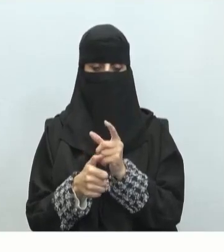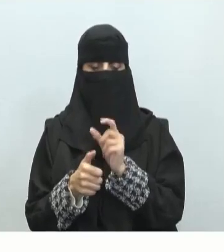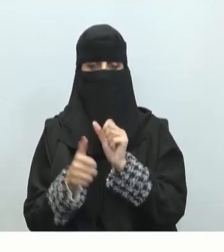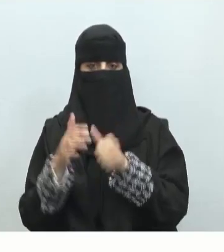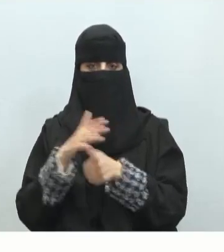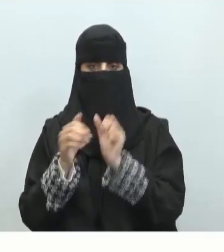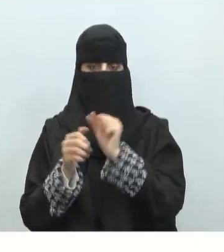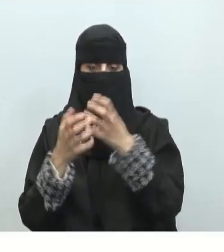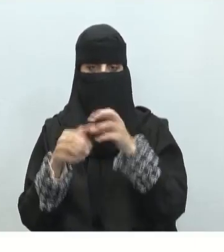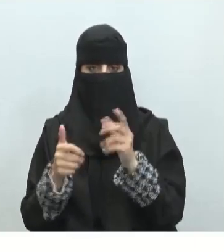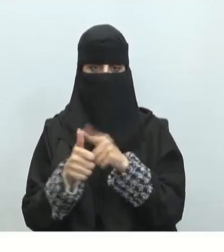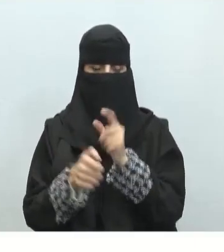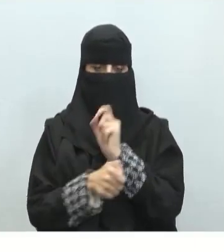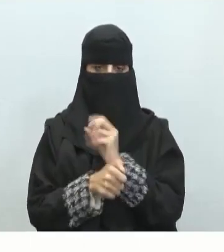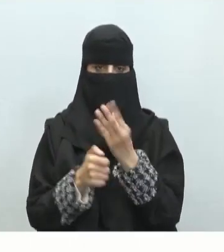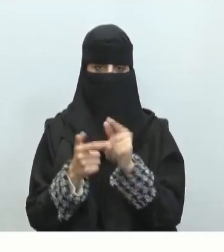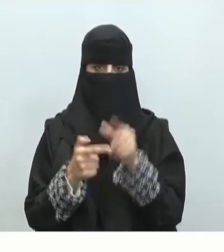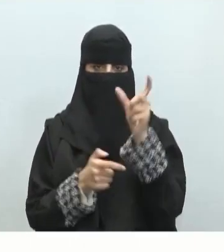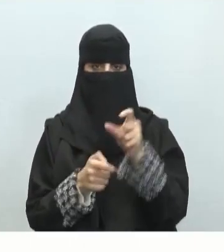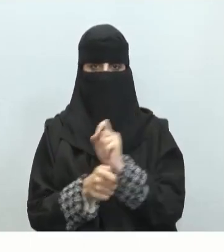والفاعل بارك الله